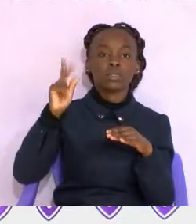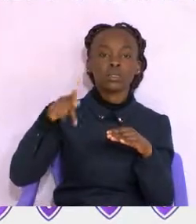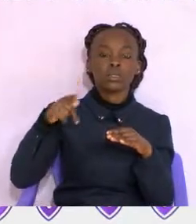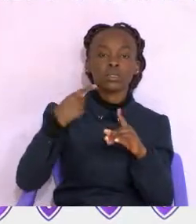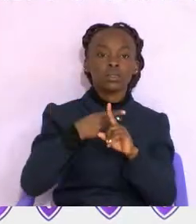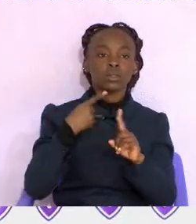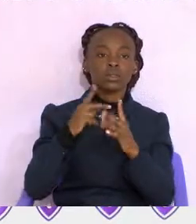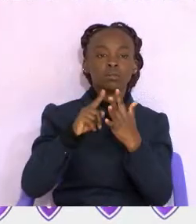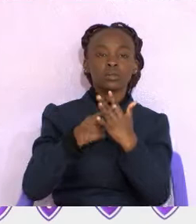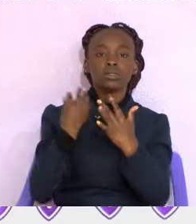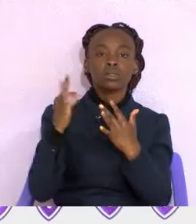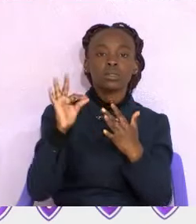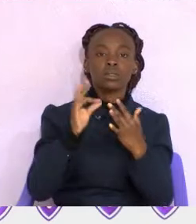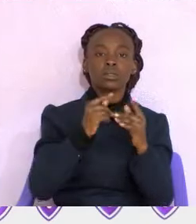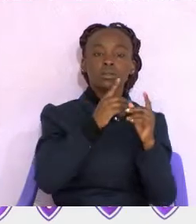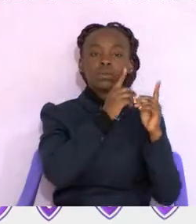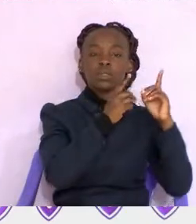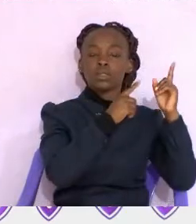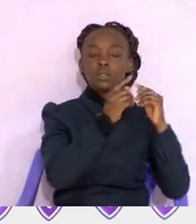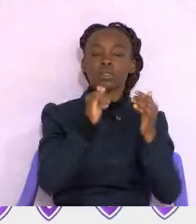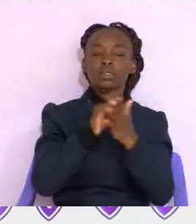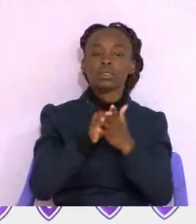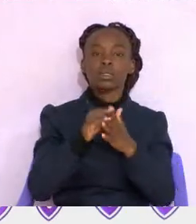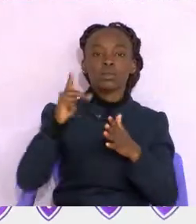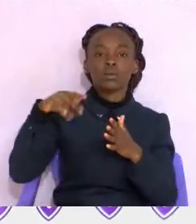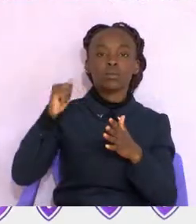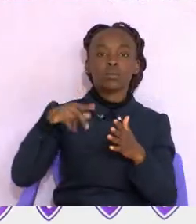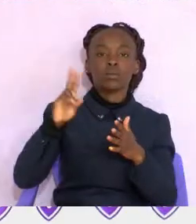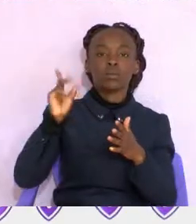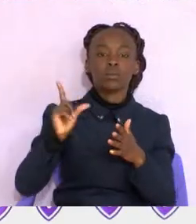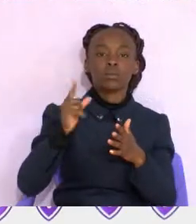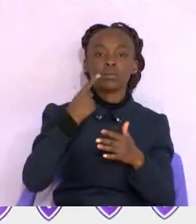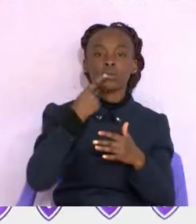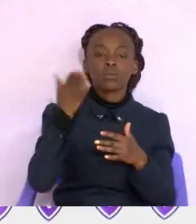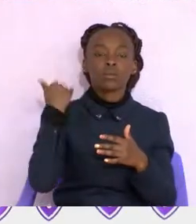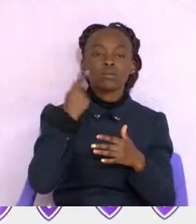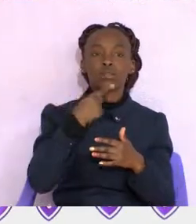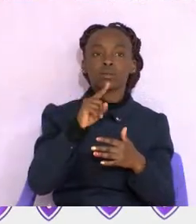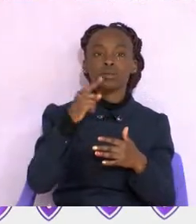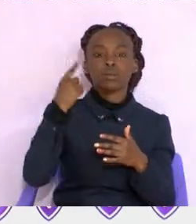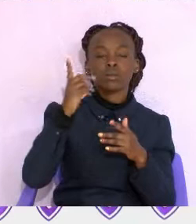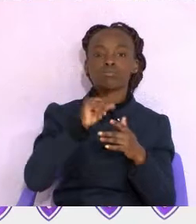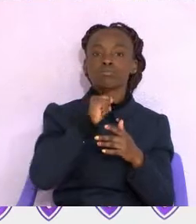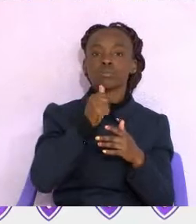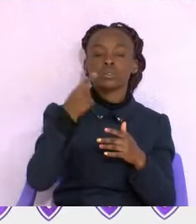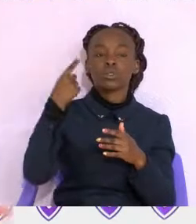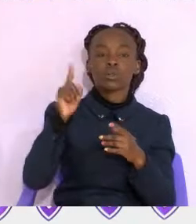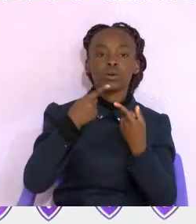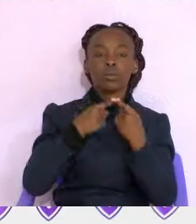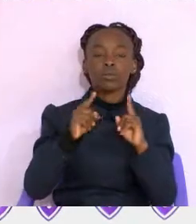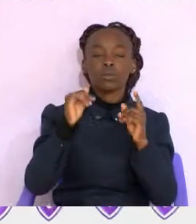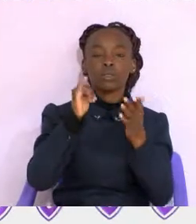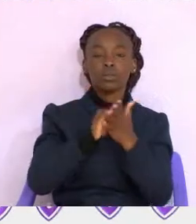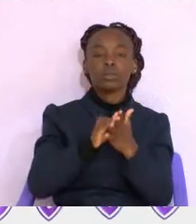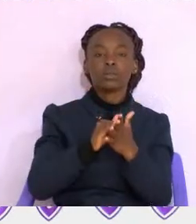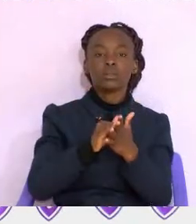Paulo alijaribu kuwashauri wasiende kwa hiyo safari. Lakini wapendwa, lakini yule naodha wa